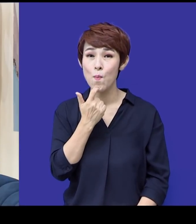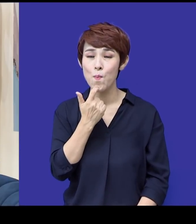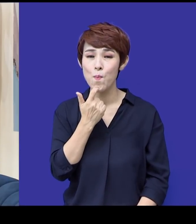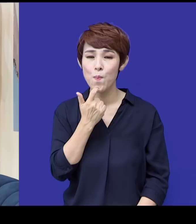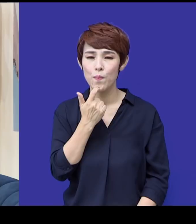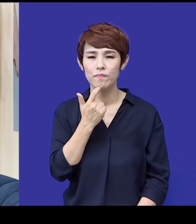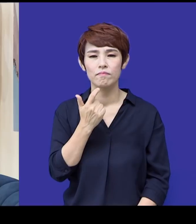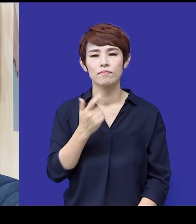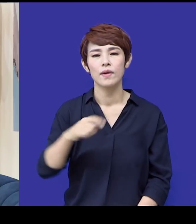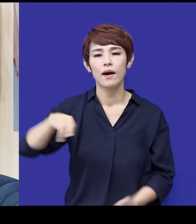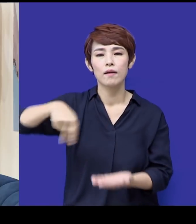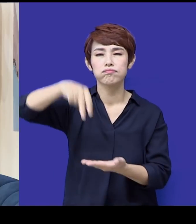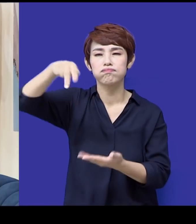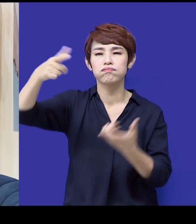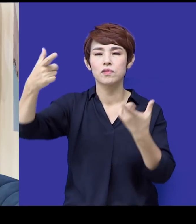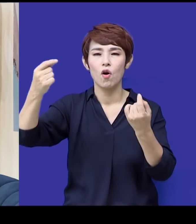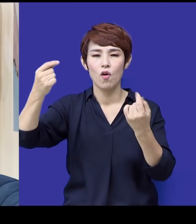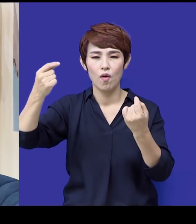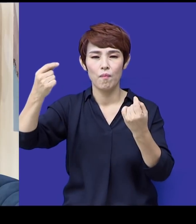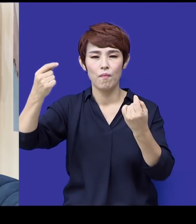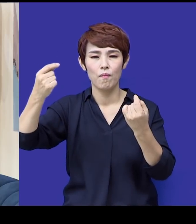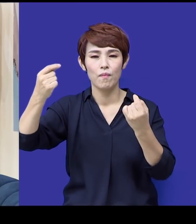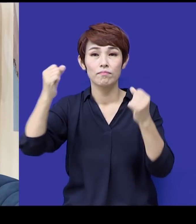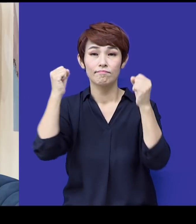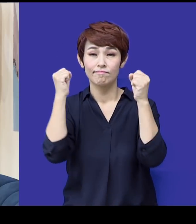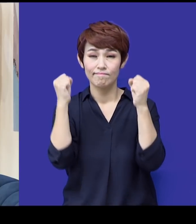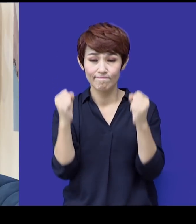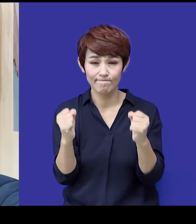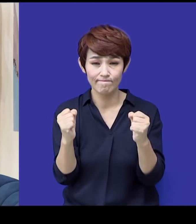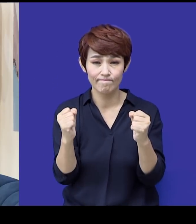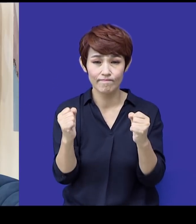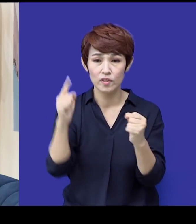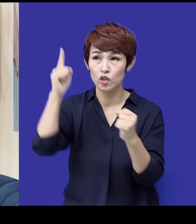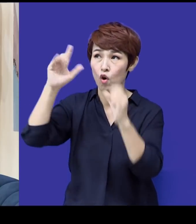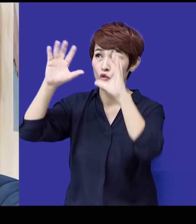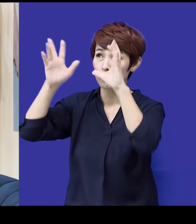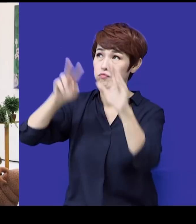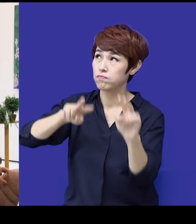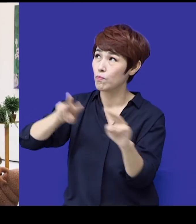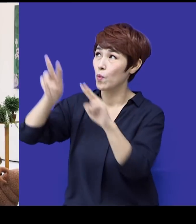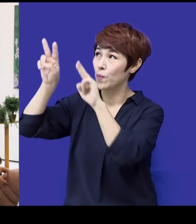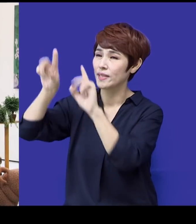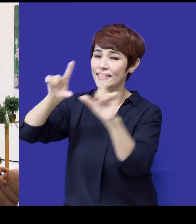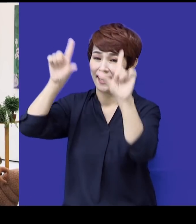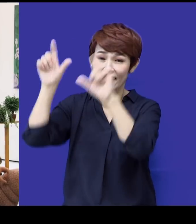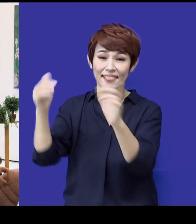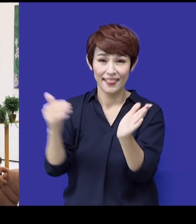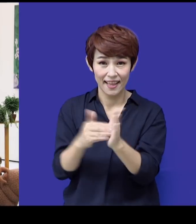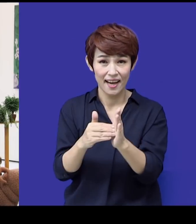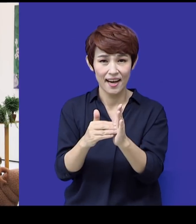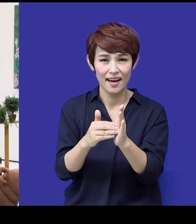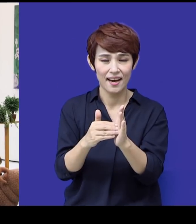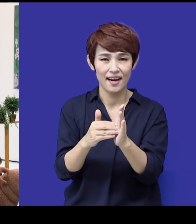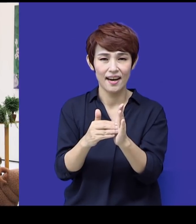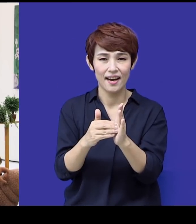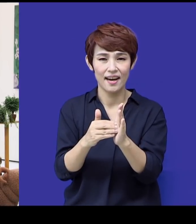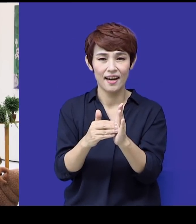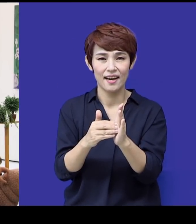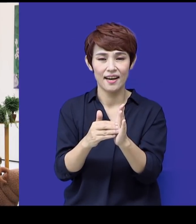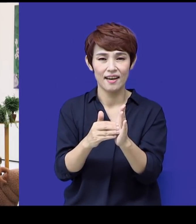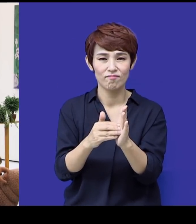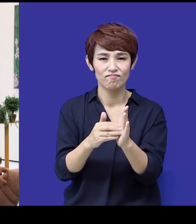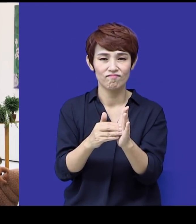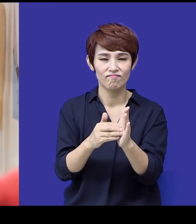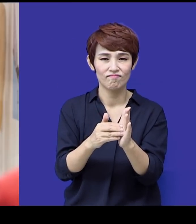나그네와 같이 장막에 우거하다가 천국을 바라보며 살았다 이런 그런 글이 있어요.